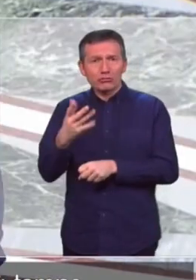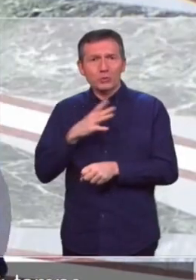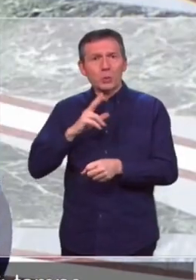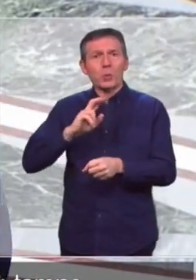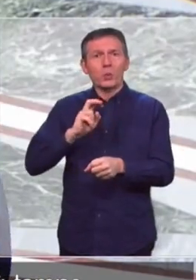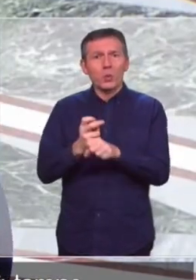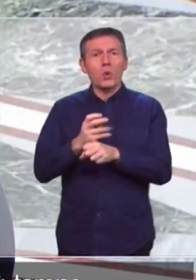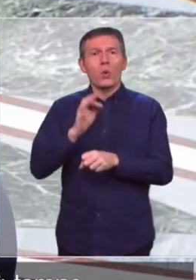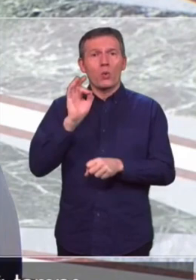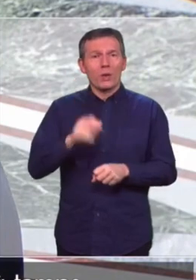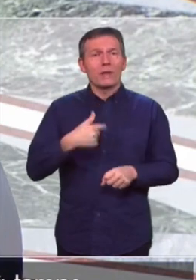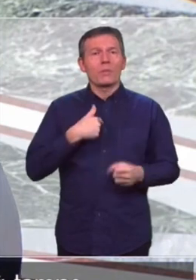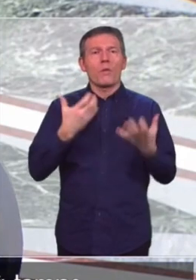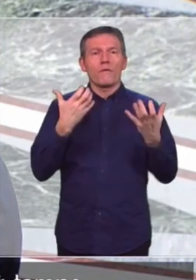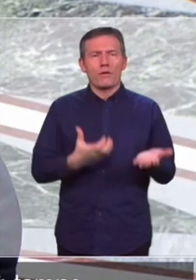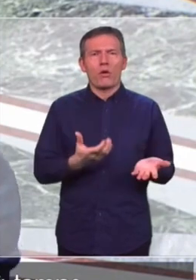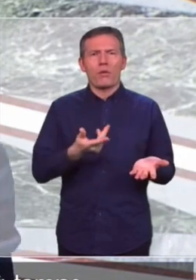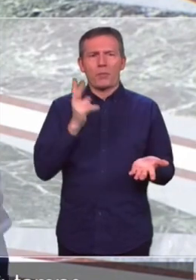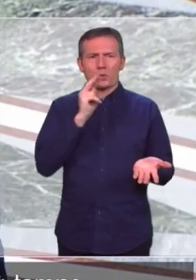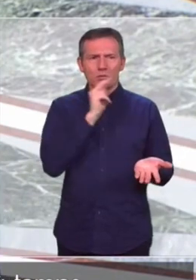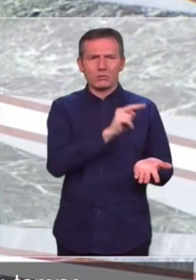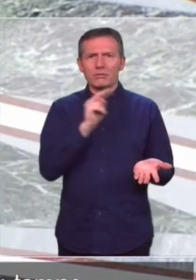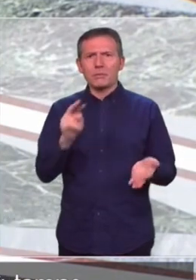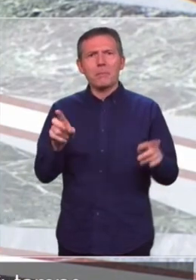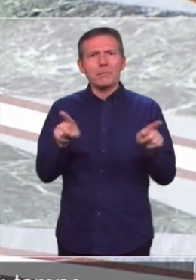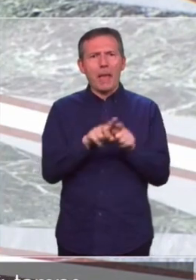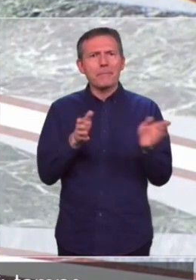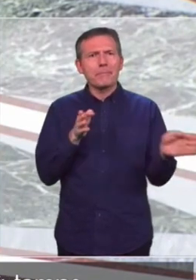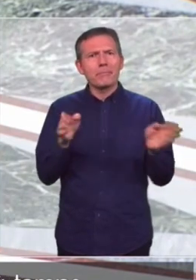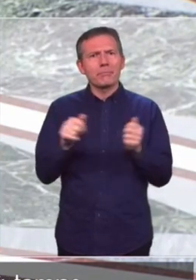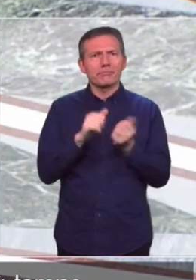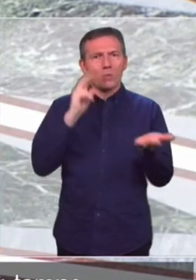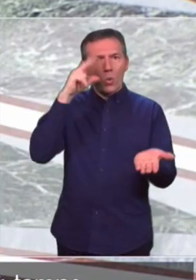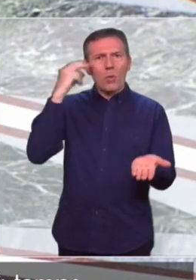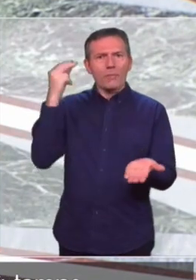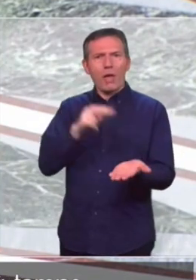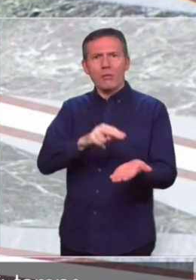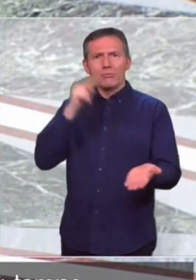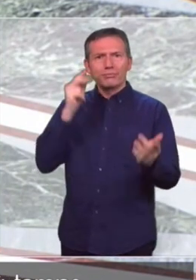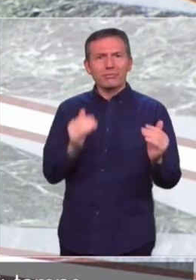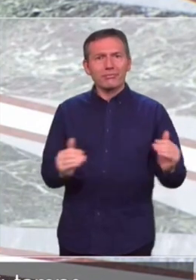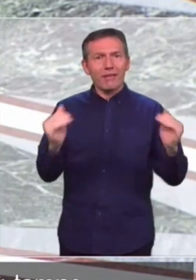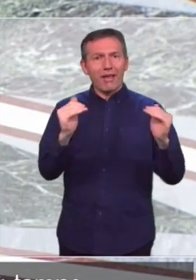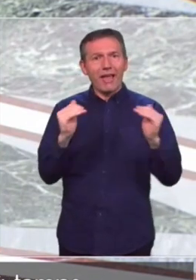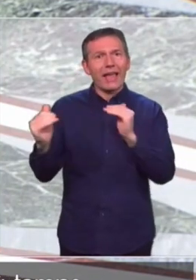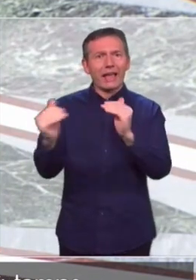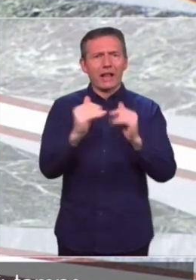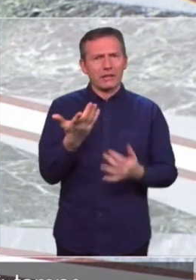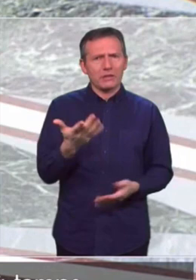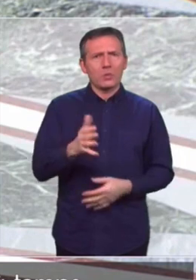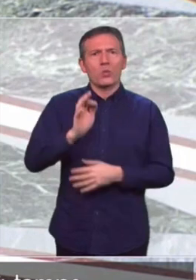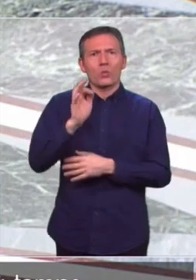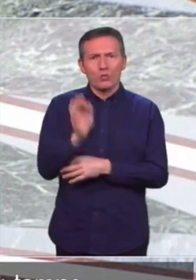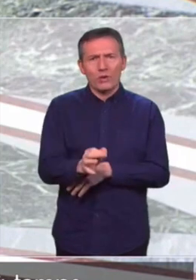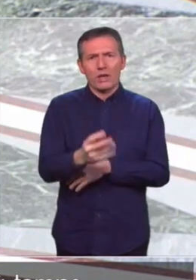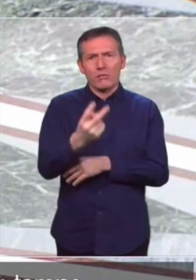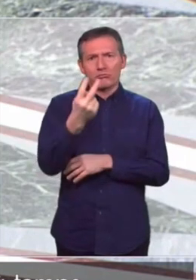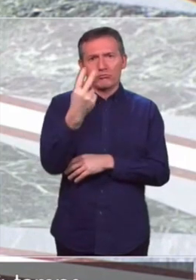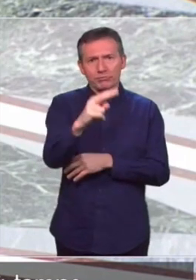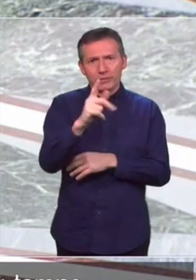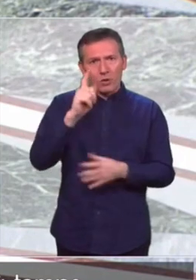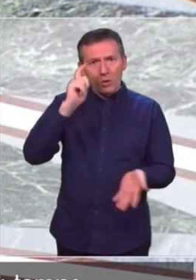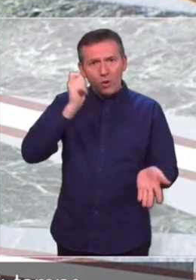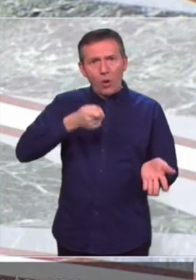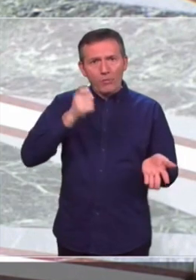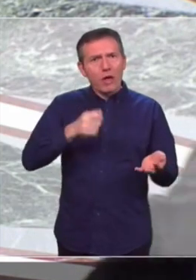nous voulons que cela soit regardé de la même façon, avec humanité et égalité. Donc oui, monsieur le député, je pense que votre hommage